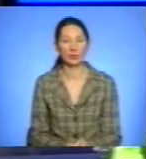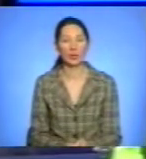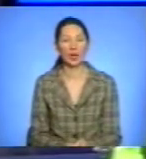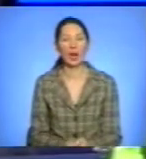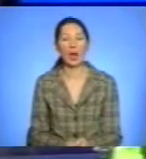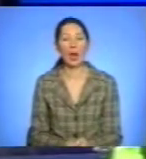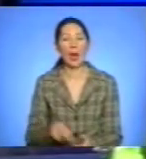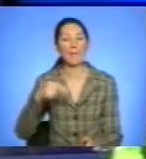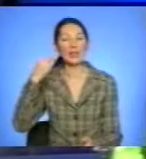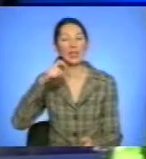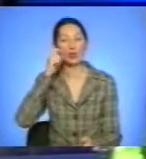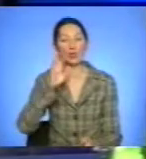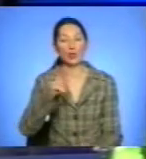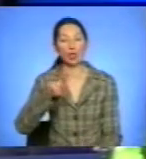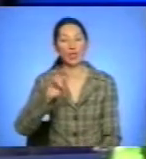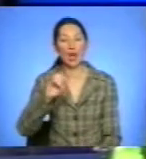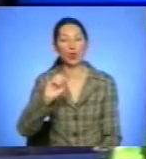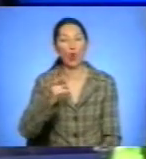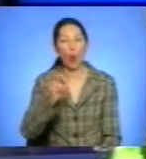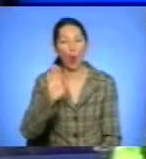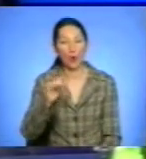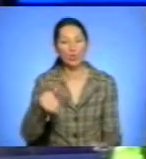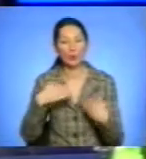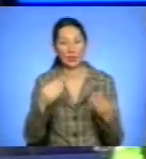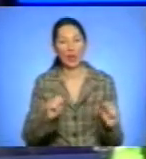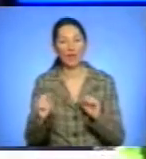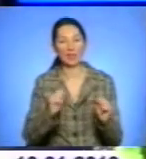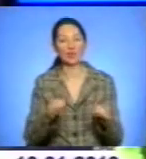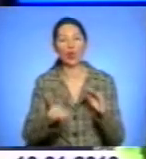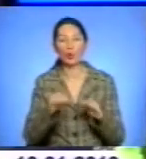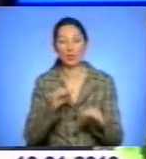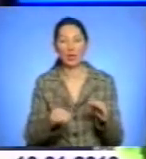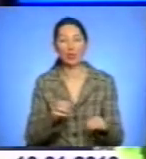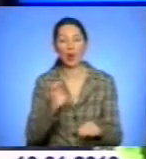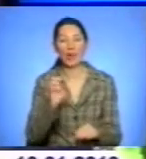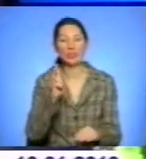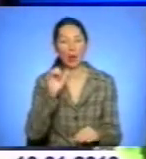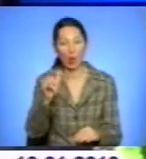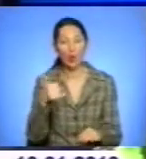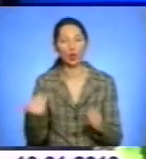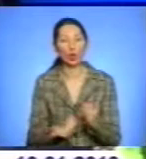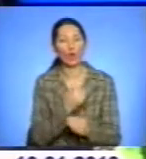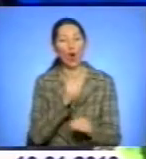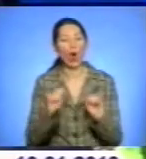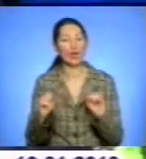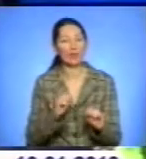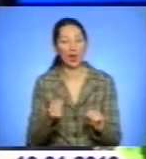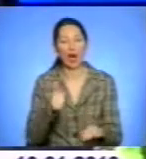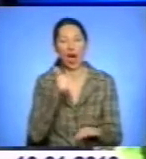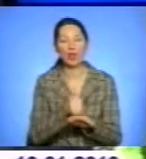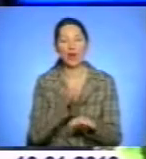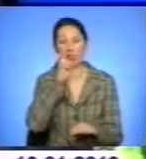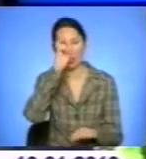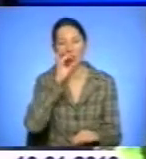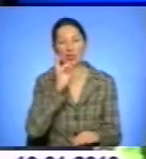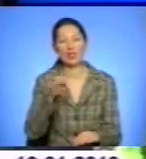Президент України Віктор Янукович представив керівному складу СБУ нового керівника. Глава держави зазначив, що на посаді першого заступника